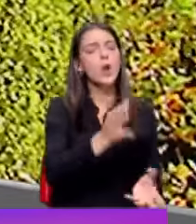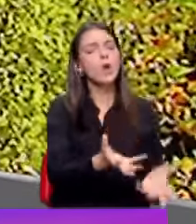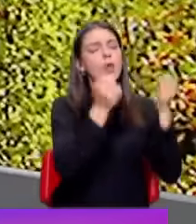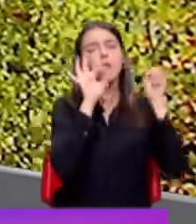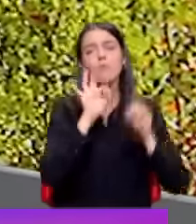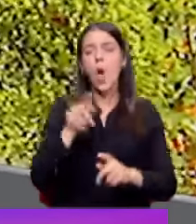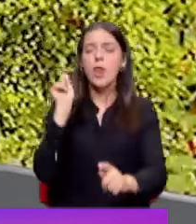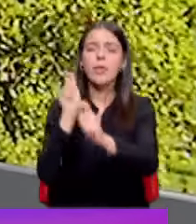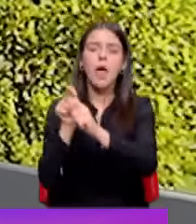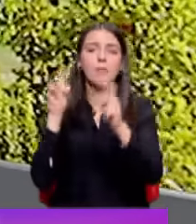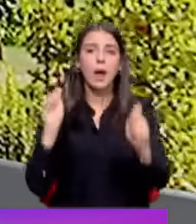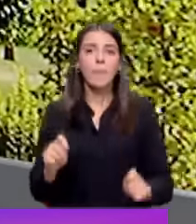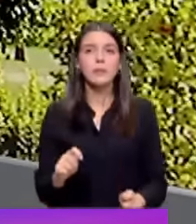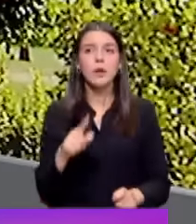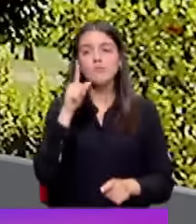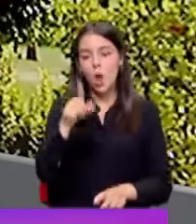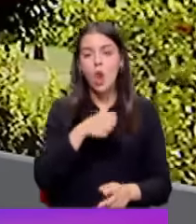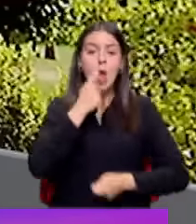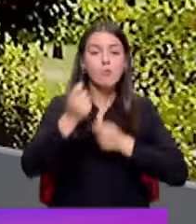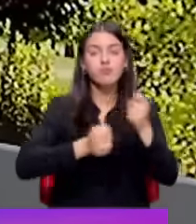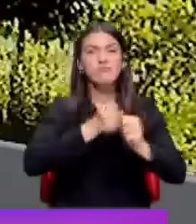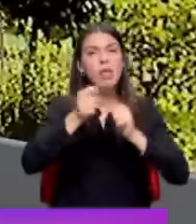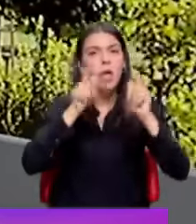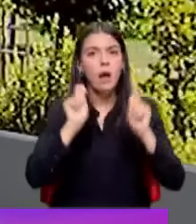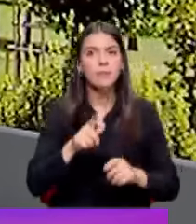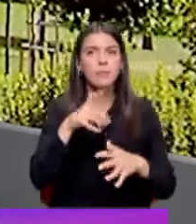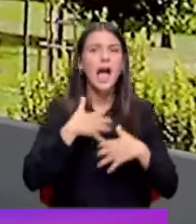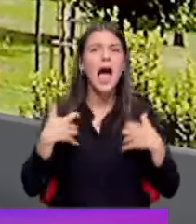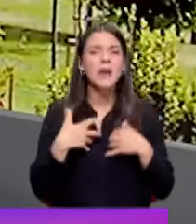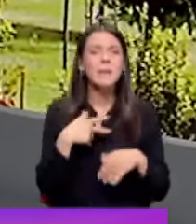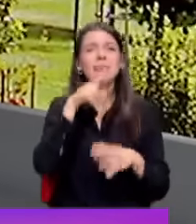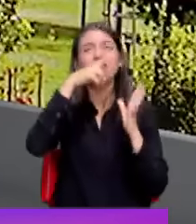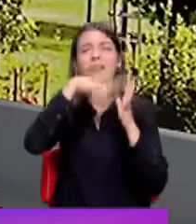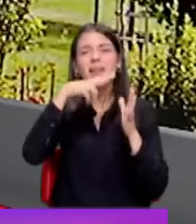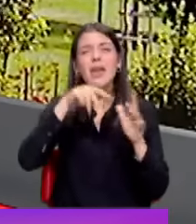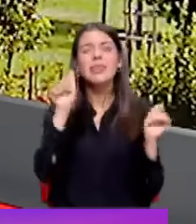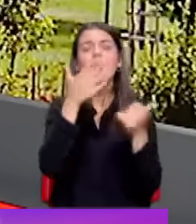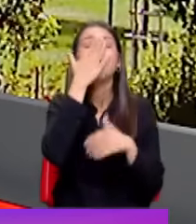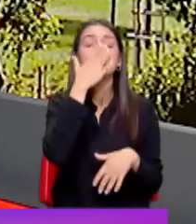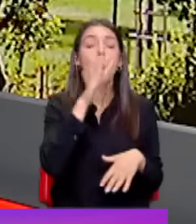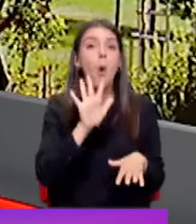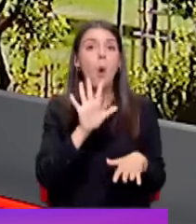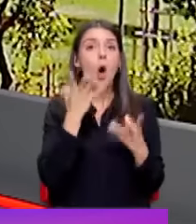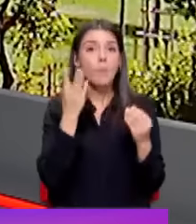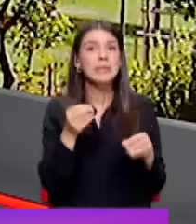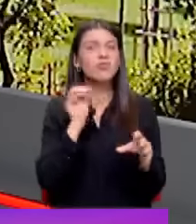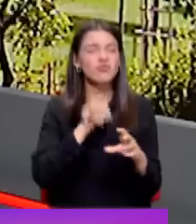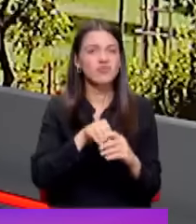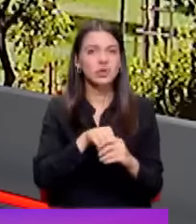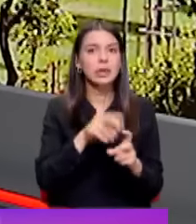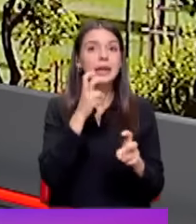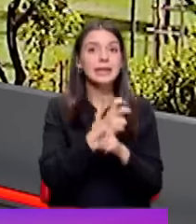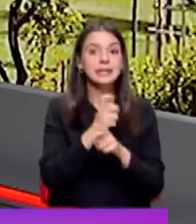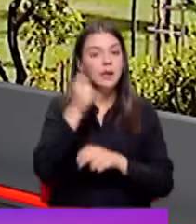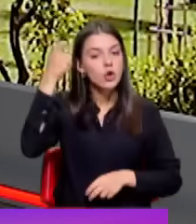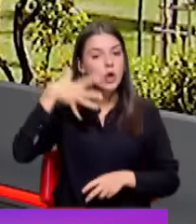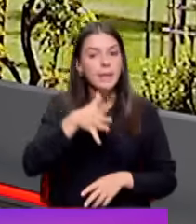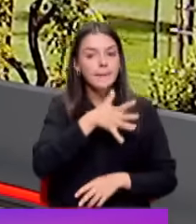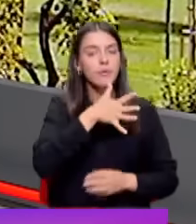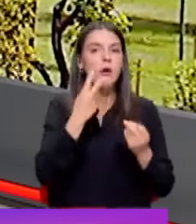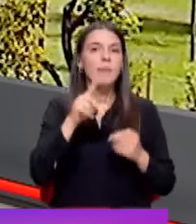şöyle tamir ettik, böyle işte müdahale ettik gibi kahramanlık hikayelerine gerek kalmaması için riski yönetmek lazım.